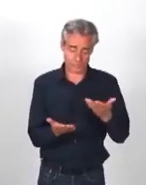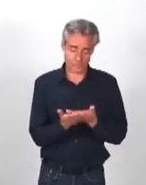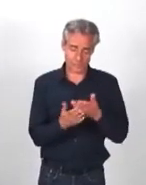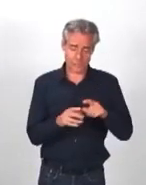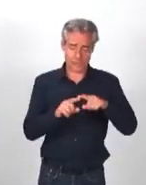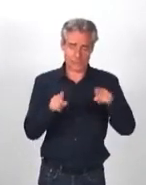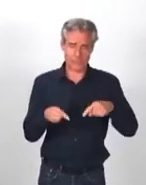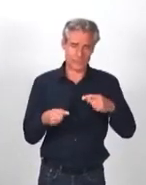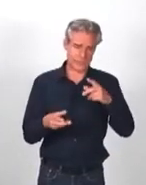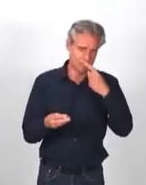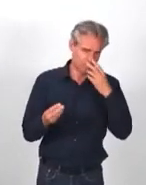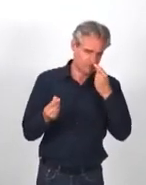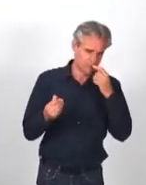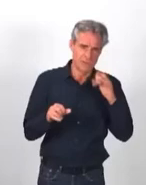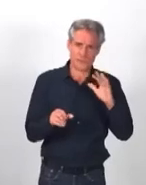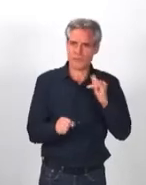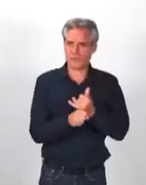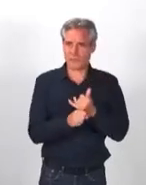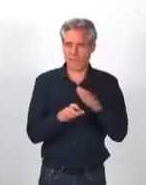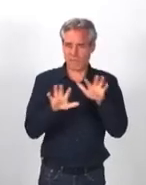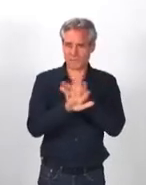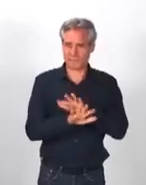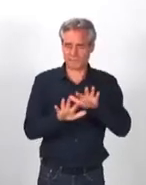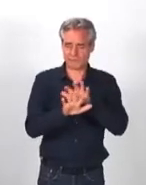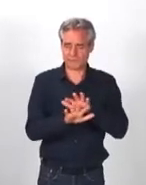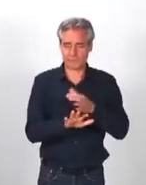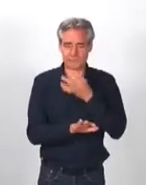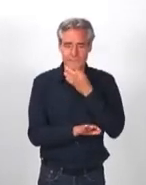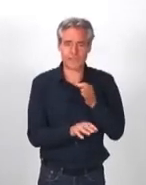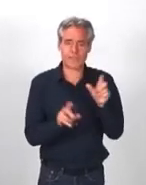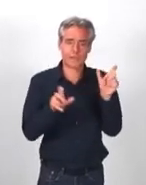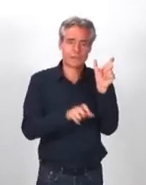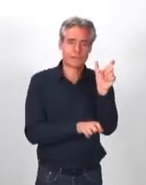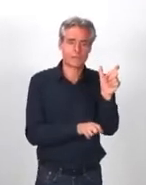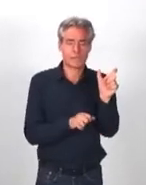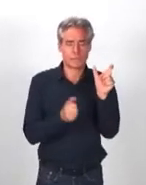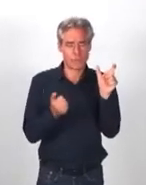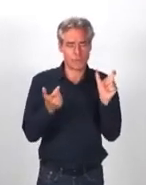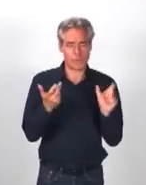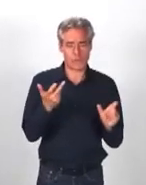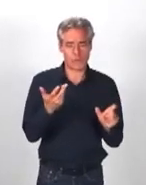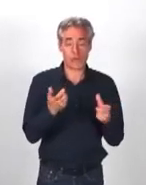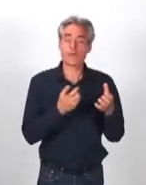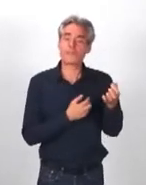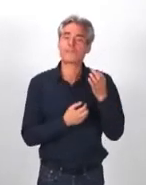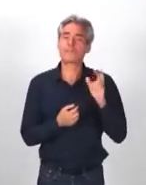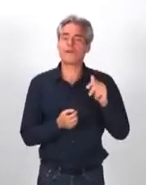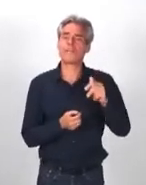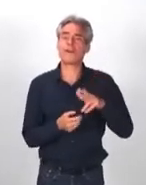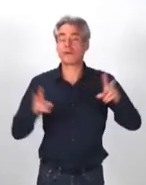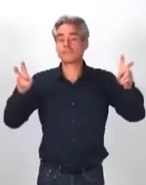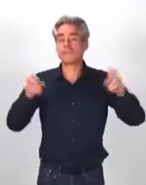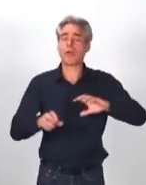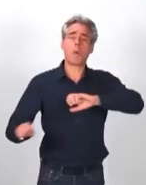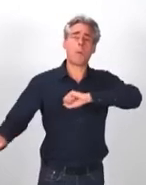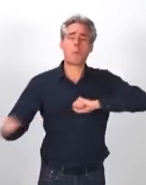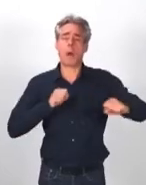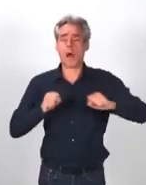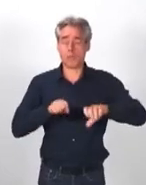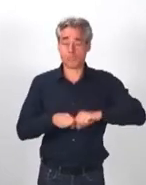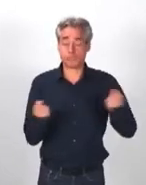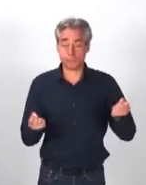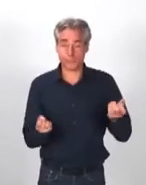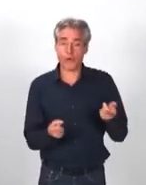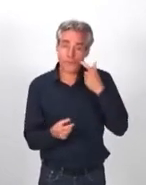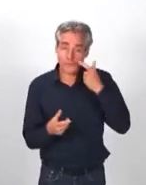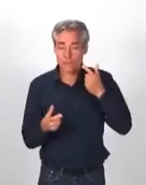peu en trompe-l'œil. Et moi, je veux insister sur vos marqueurs, ceux sur lesquels vous nous avez dit que vous alliez casser la baraque et qu'on allait